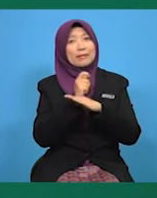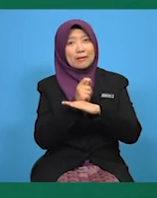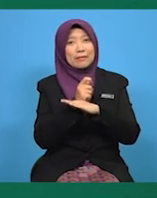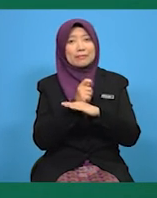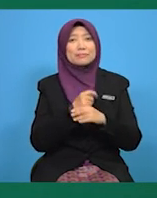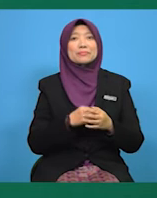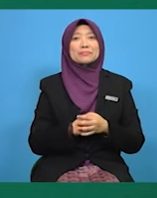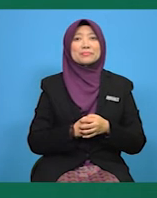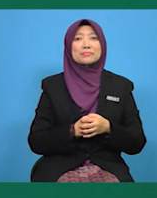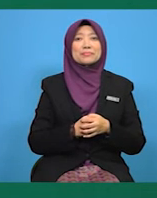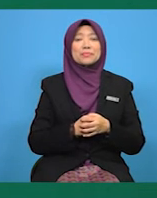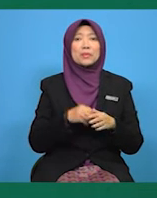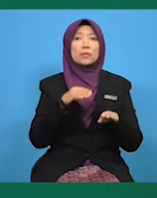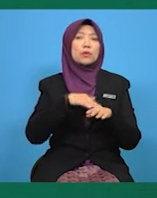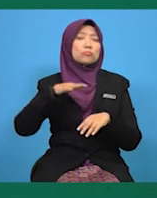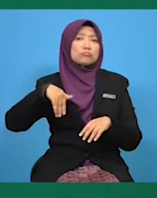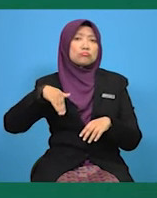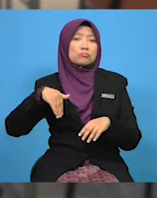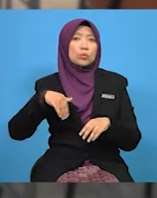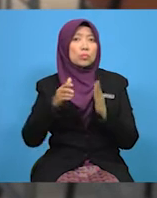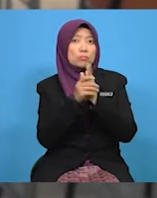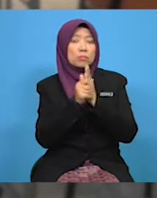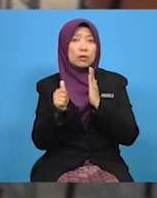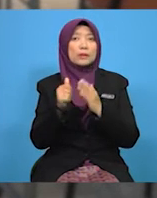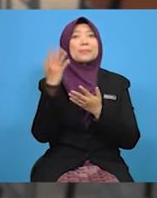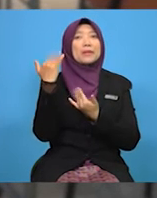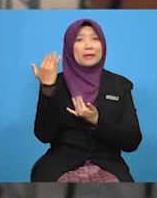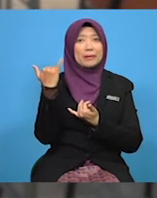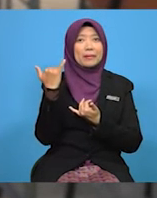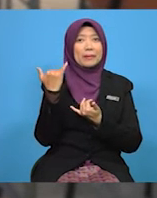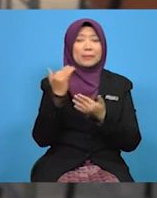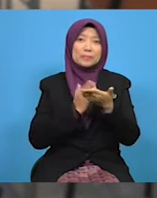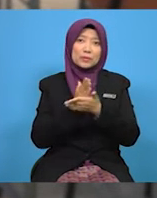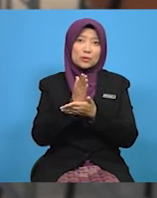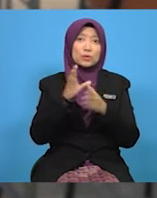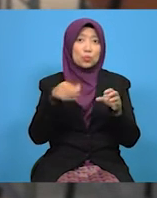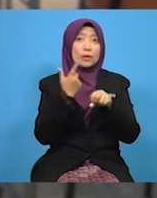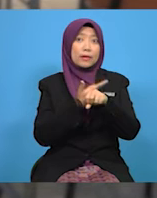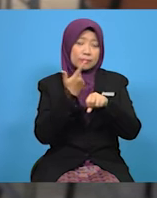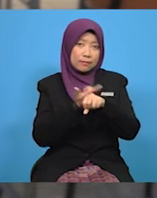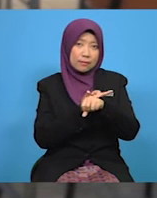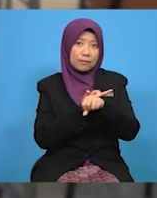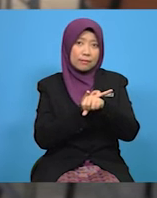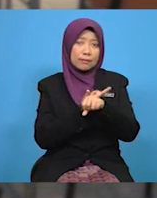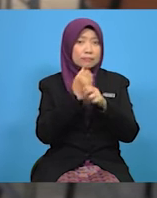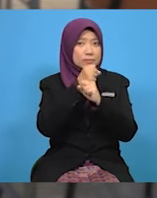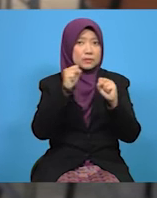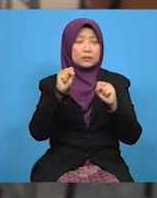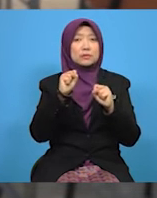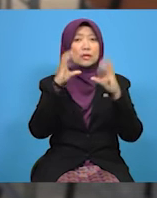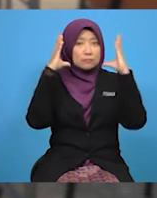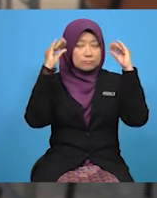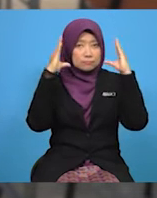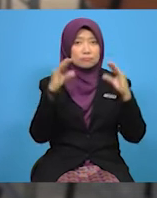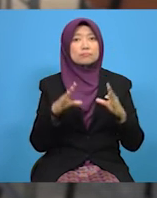cikgu ucapkan. Kepada yang belum mahir, cikgu harap kamu akan terus buat latihan yang disediakan oleh